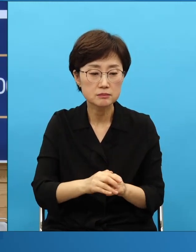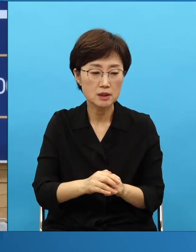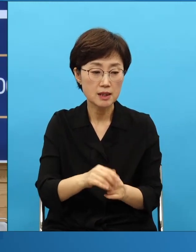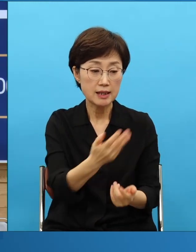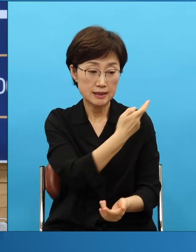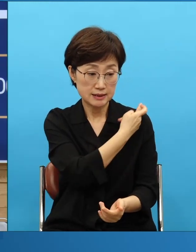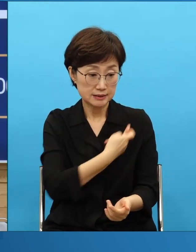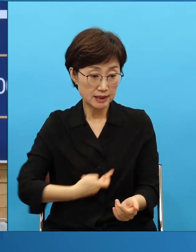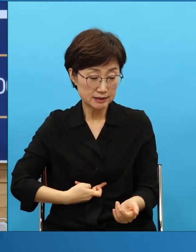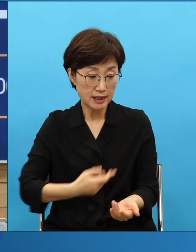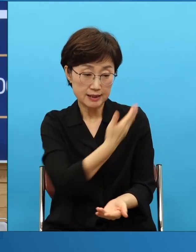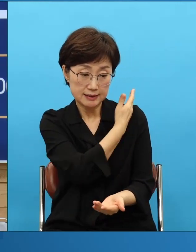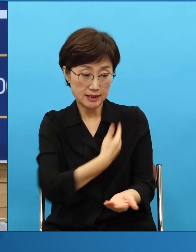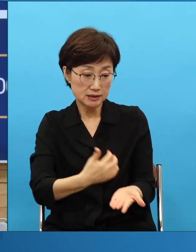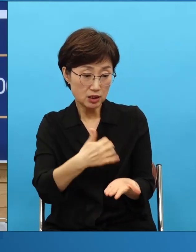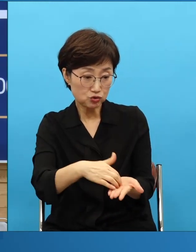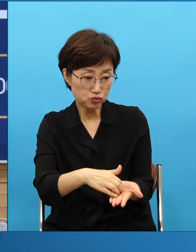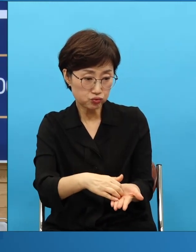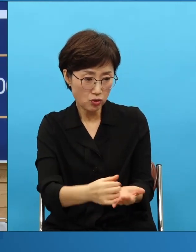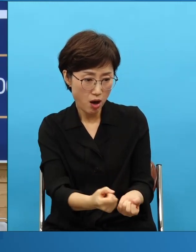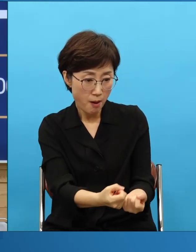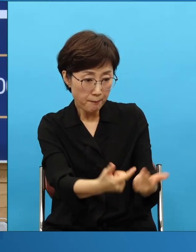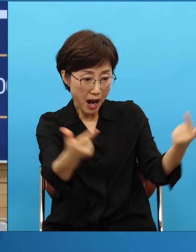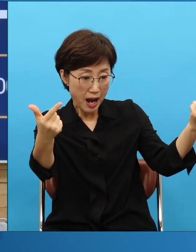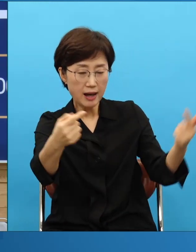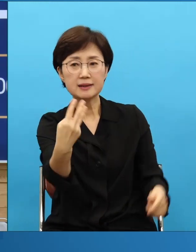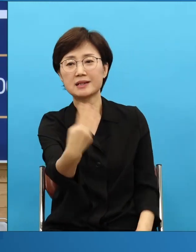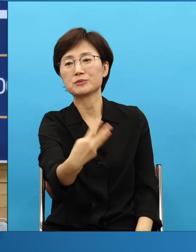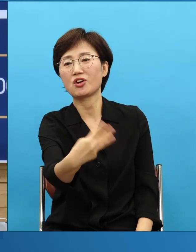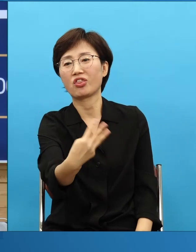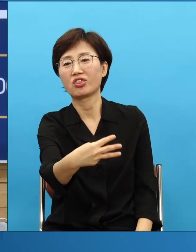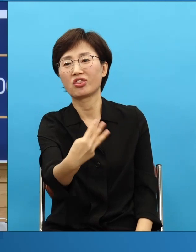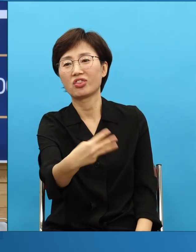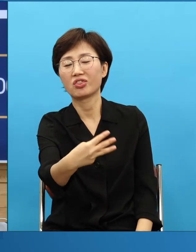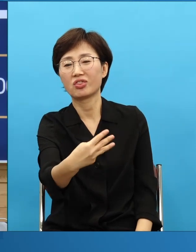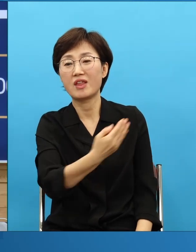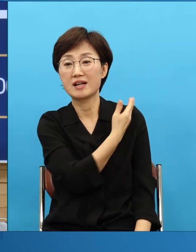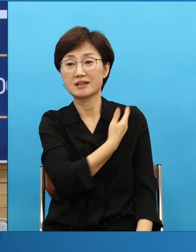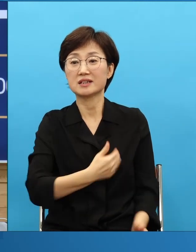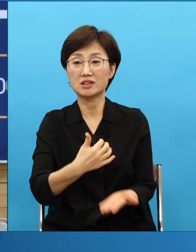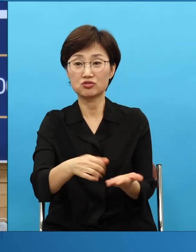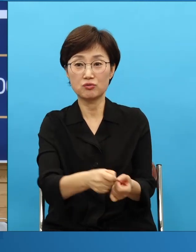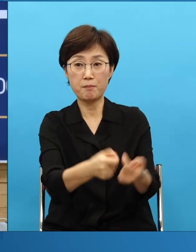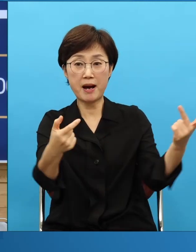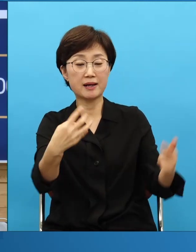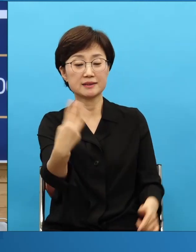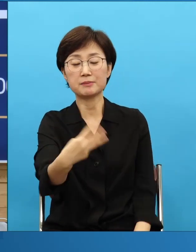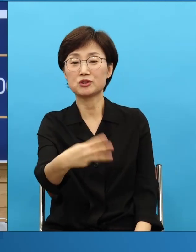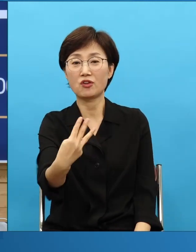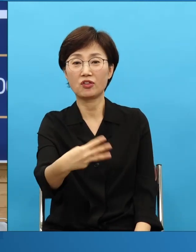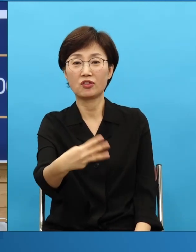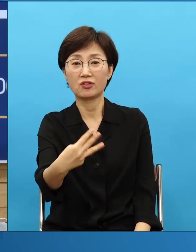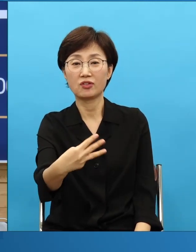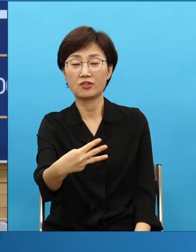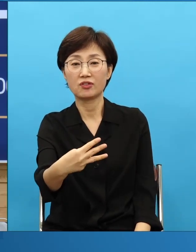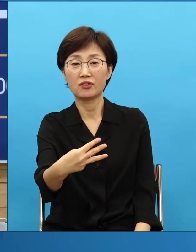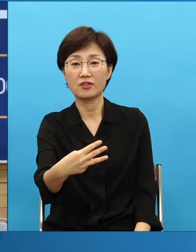거예요. 3,000 were added to their number. 그렇죠. Isn't that so? 3천 제자 일어나. So 3,000 disciples arose that